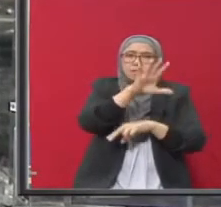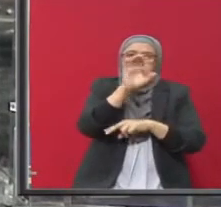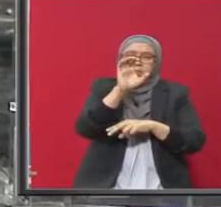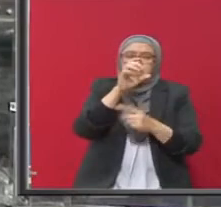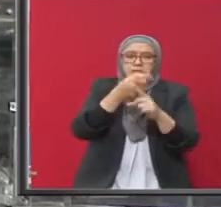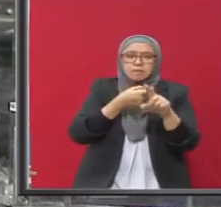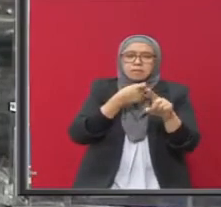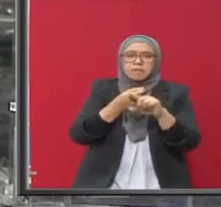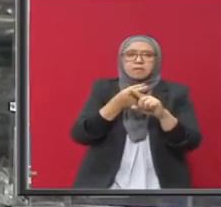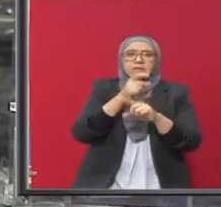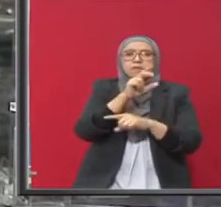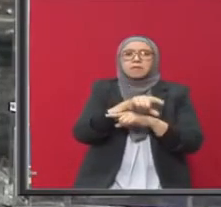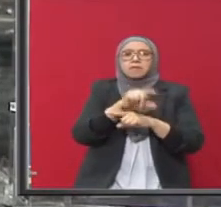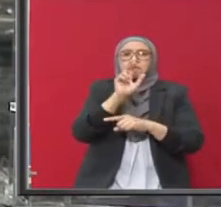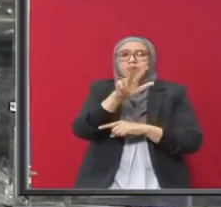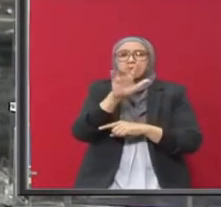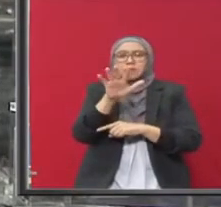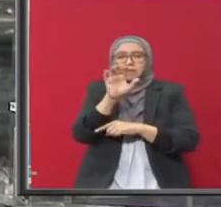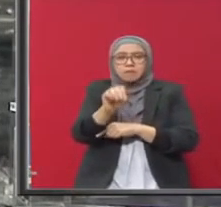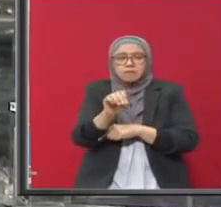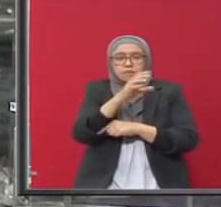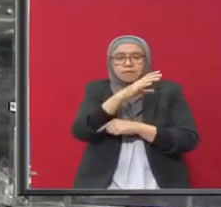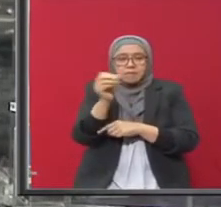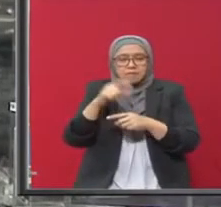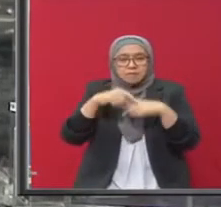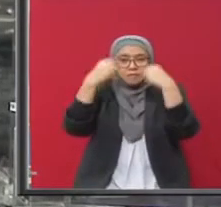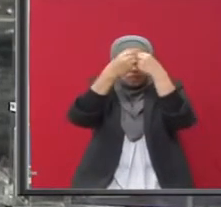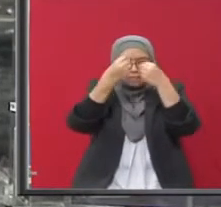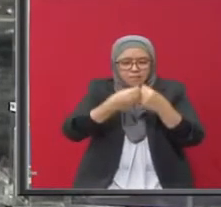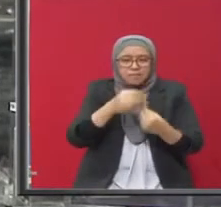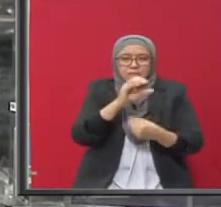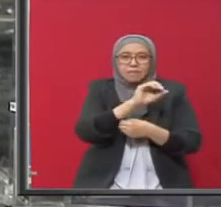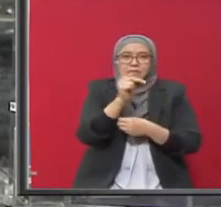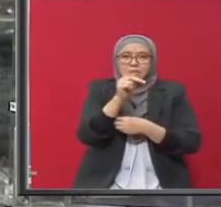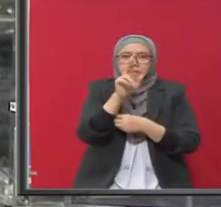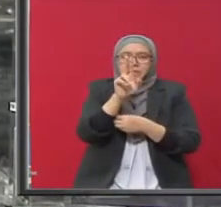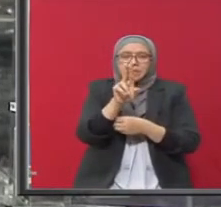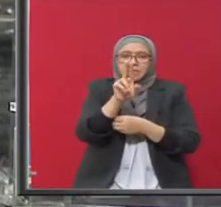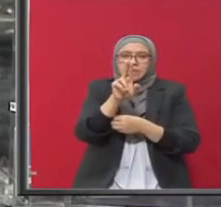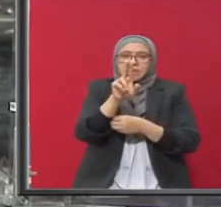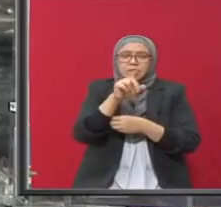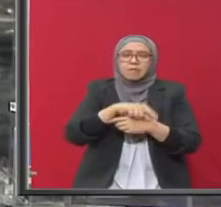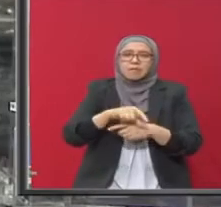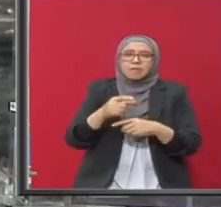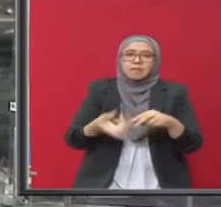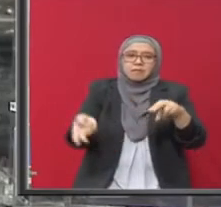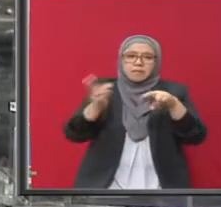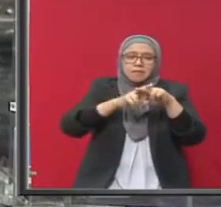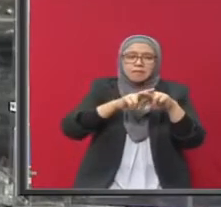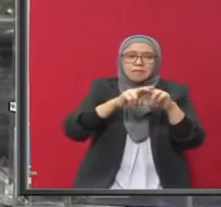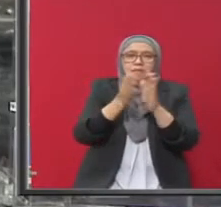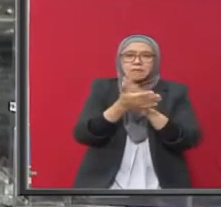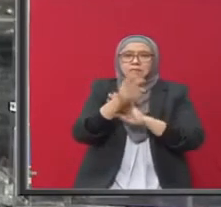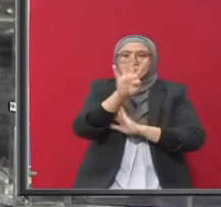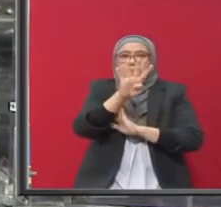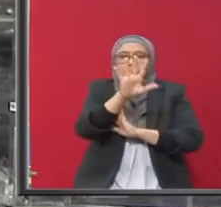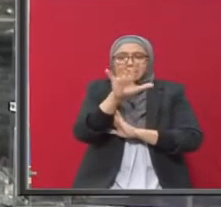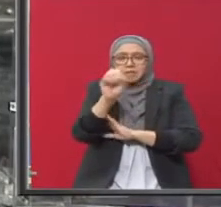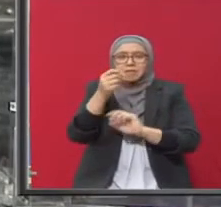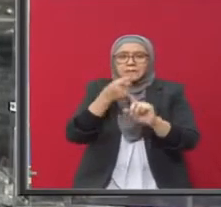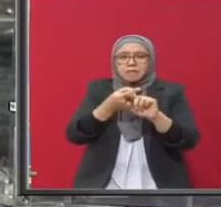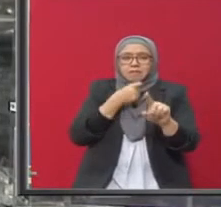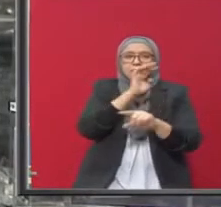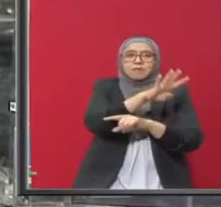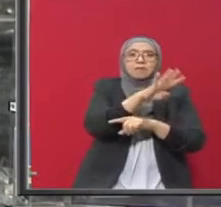RM350. Malah kadar alam pekerja OKU juga dinaikkan kepada 450 daripada 400. Saya